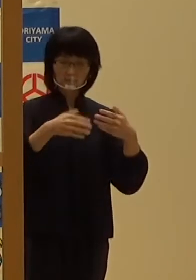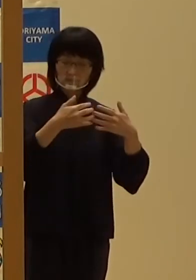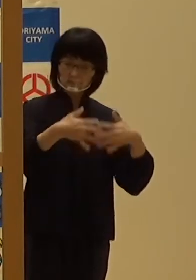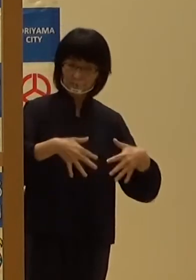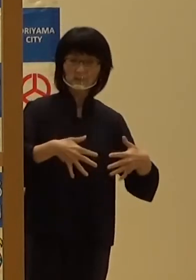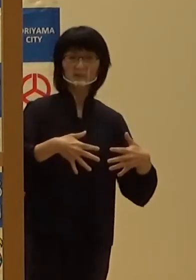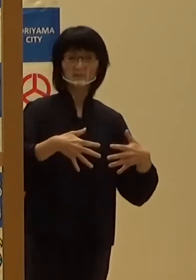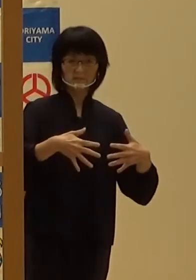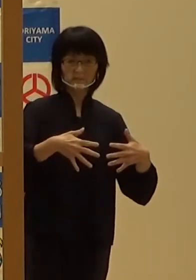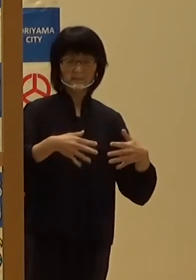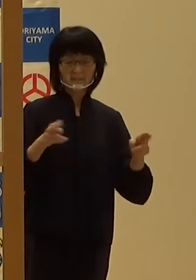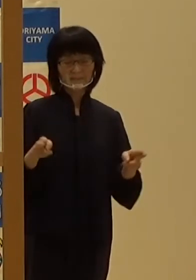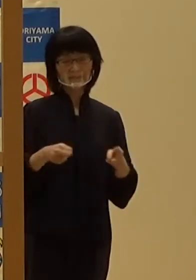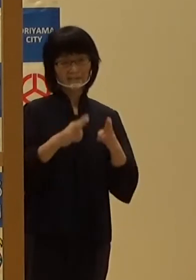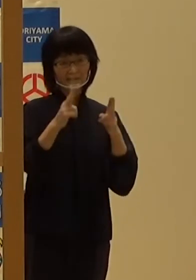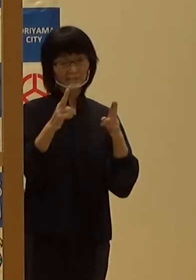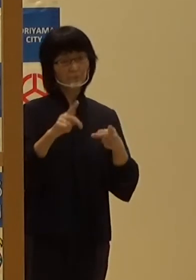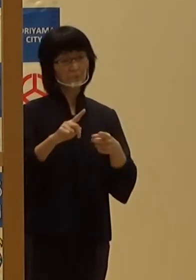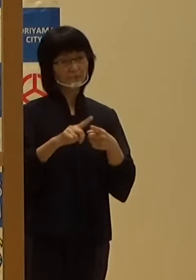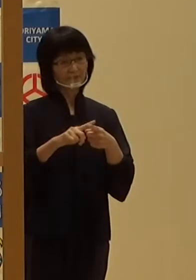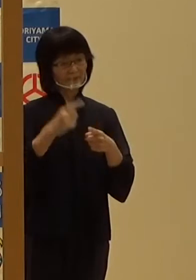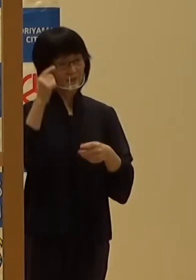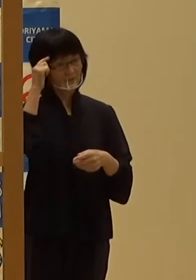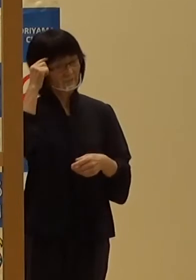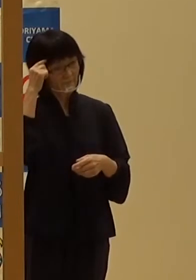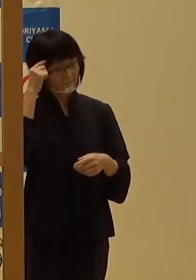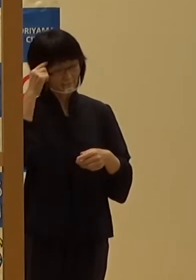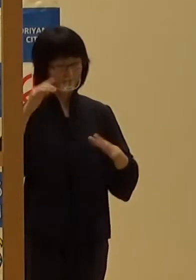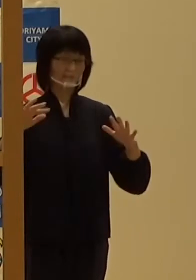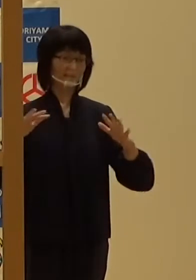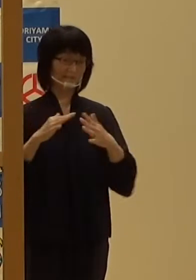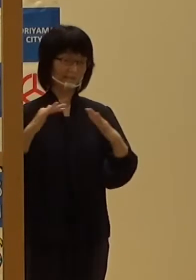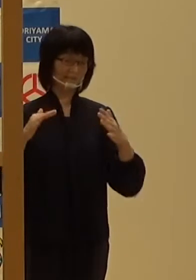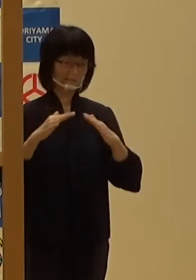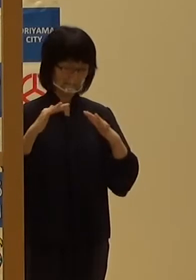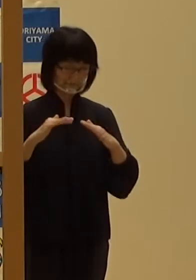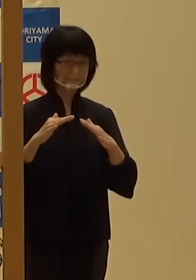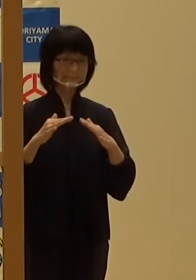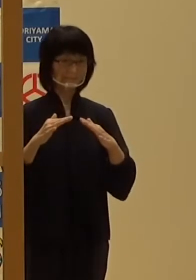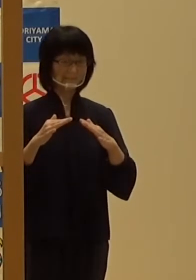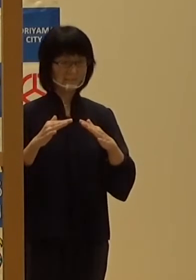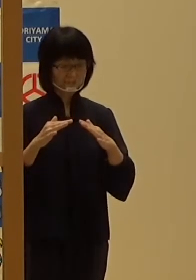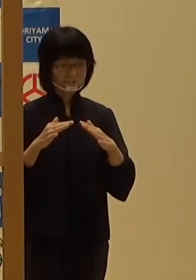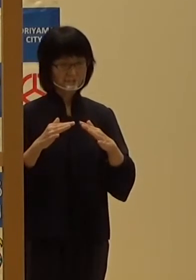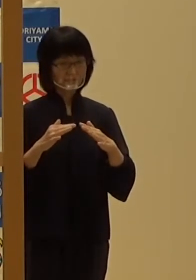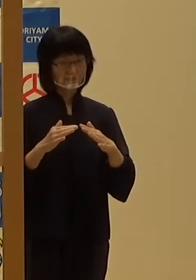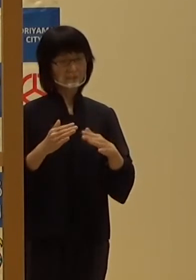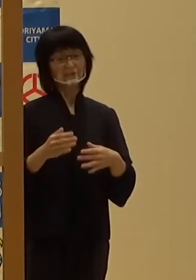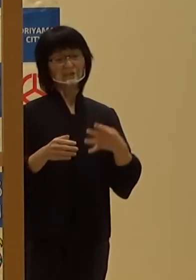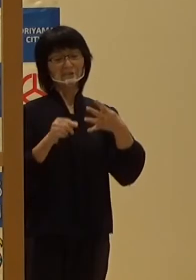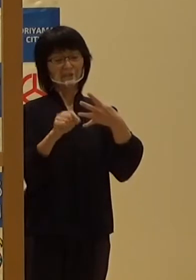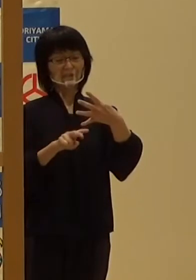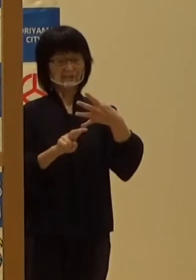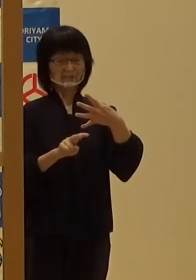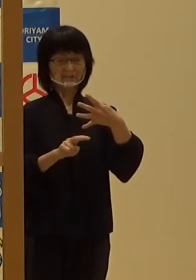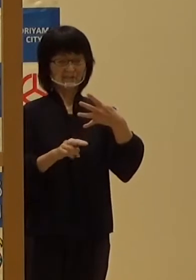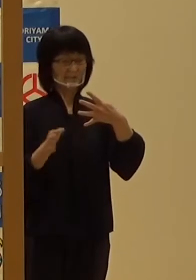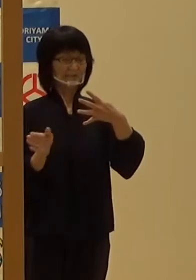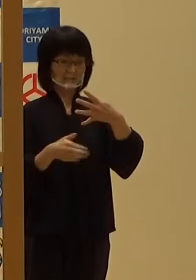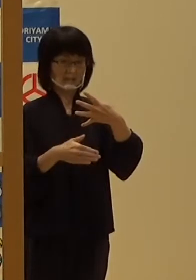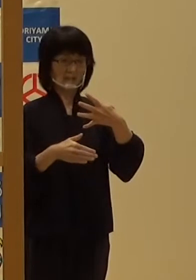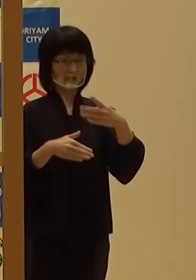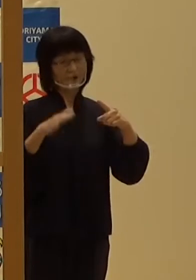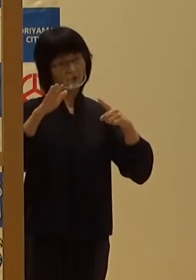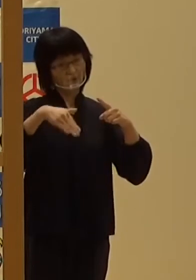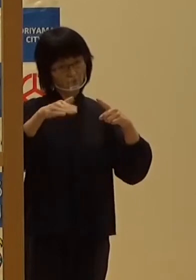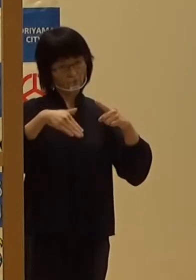について専門的な見地からご審議をいただきまして、去る4月27日から事業の公募を開